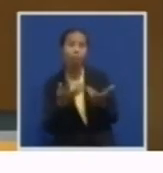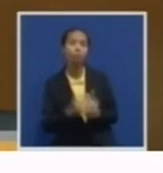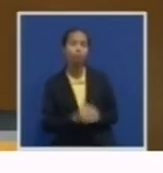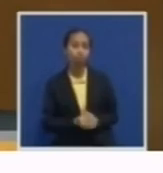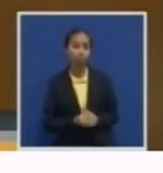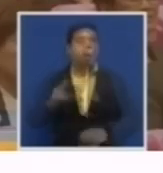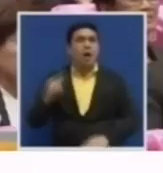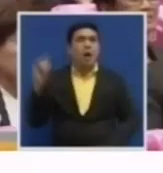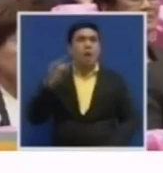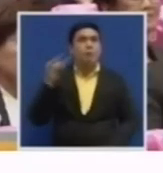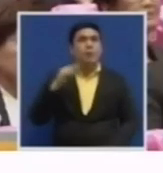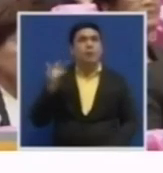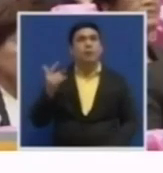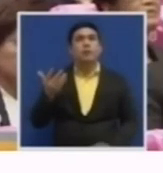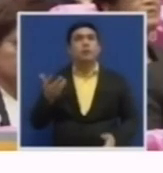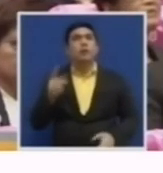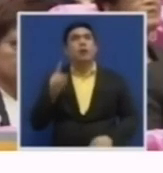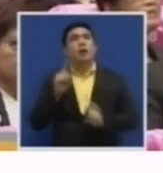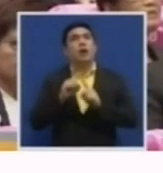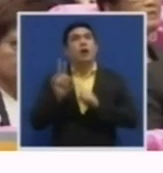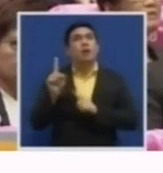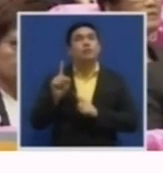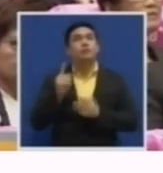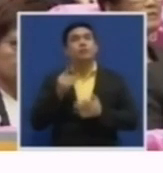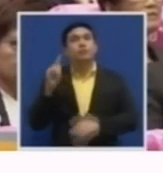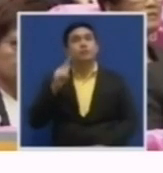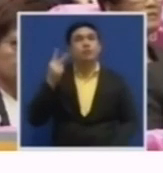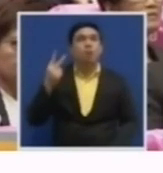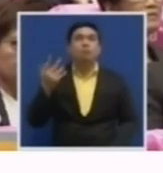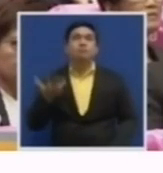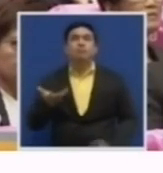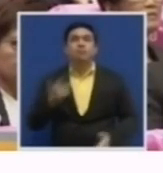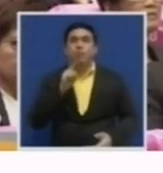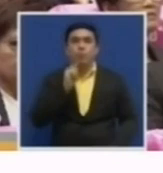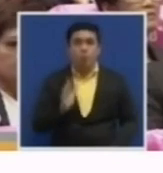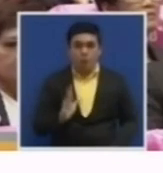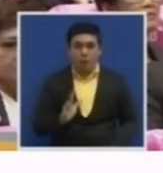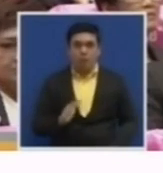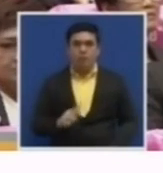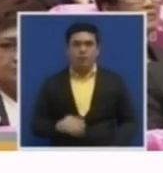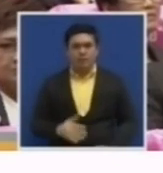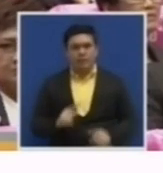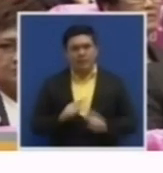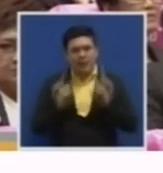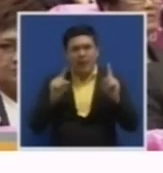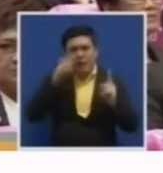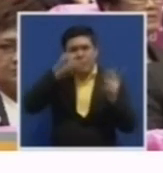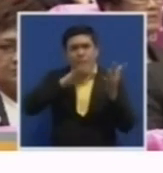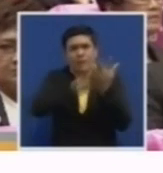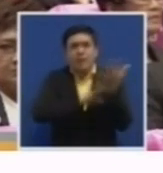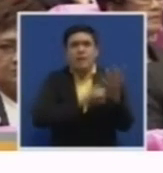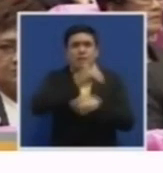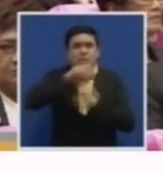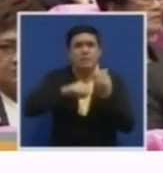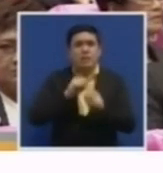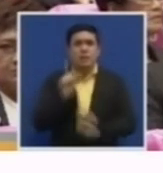ยชาญไปแล้วนะครับทางคุณจุลพันธ์เองก็อภิปรายเพิ่มเติมบอกว่าถึงแม้จะมีความจำเป็นแต่ว่าการจัดซื้อตามงบประมาณคงไม่ใ